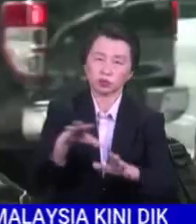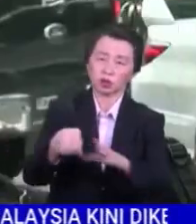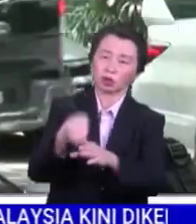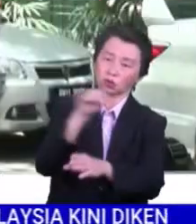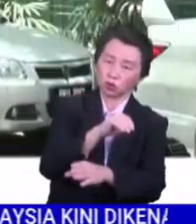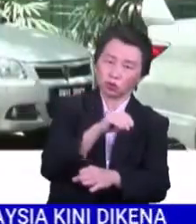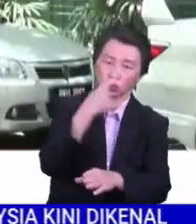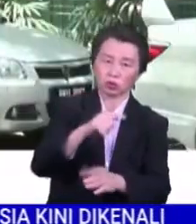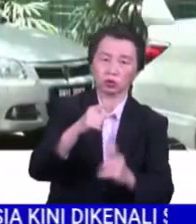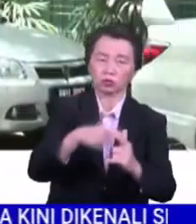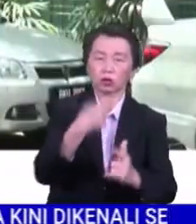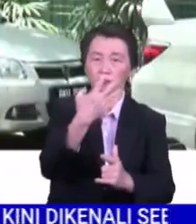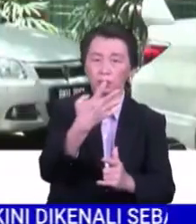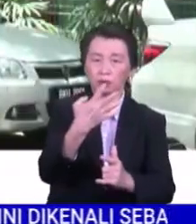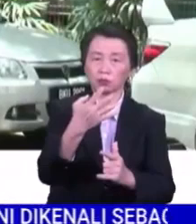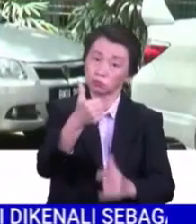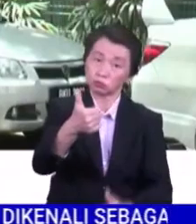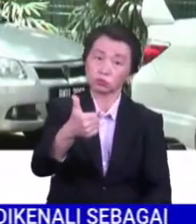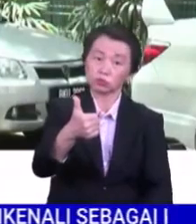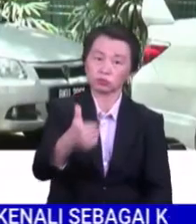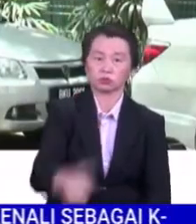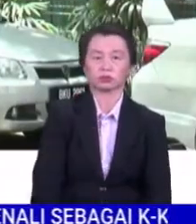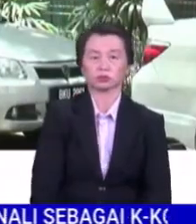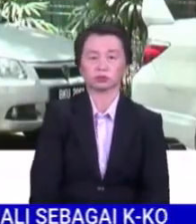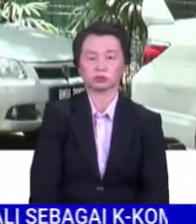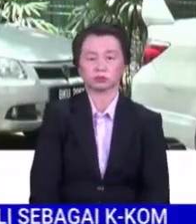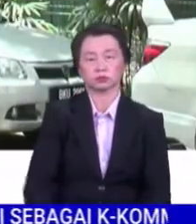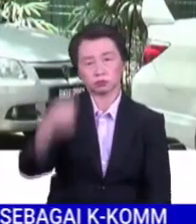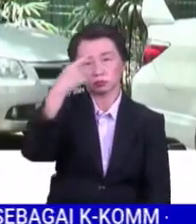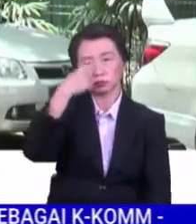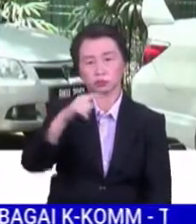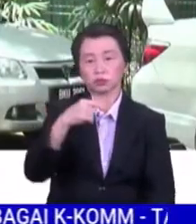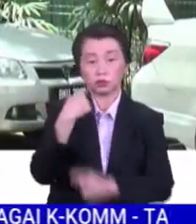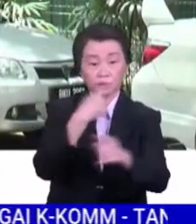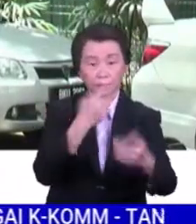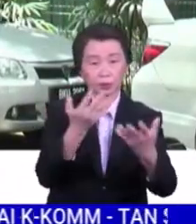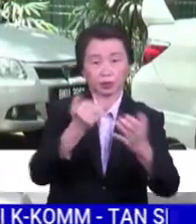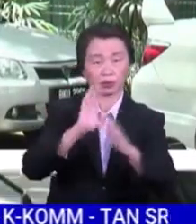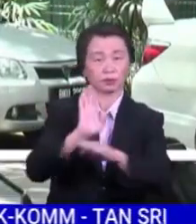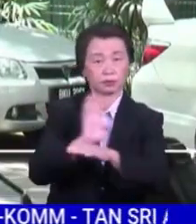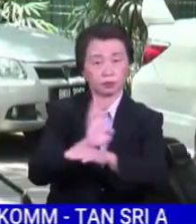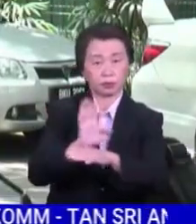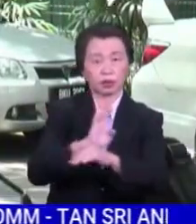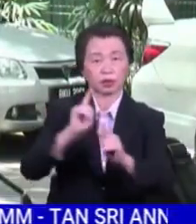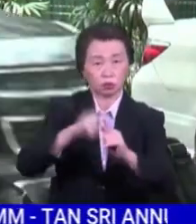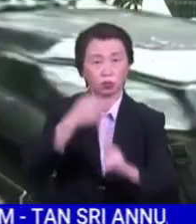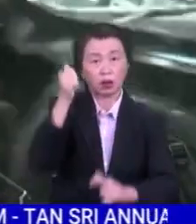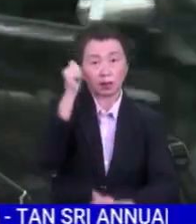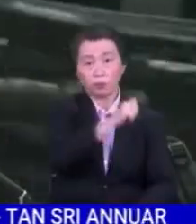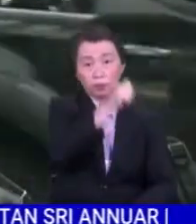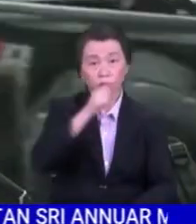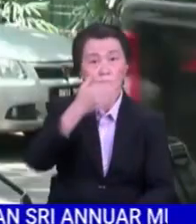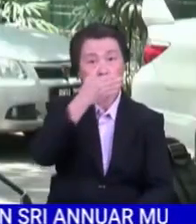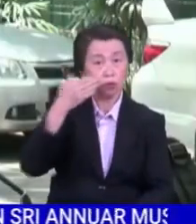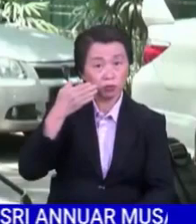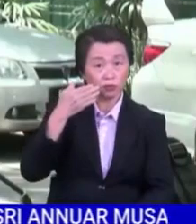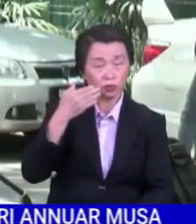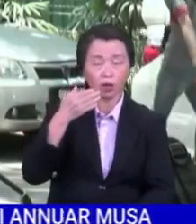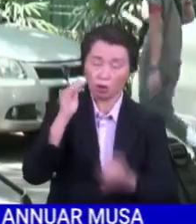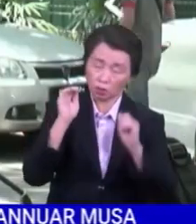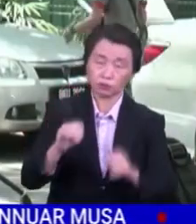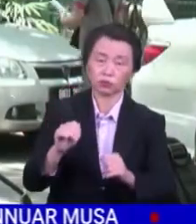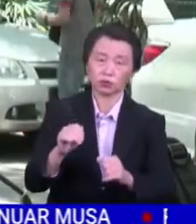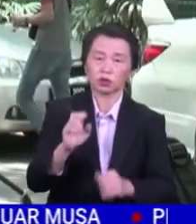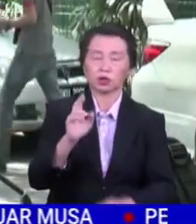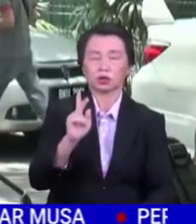keluar untuk bulan 4 ni memang baguslah. Untuk yang siapa nak berniaga bulan puasa ni memang memerlukan duit kan. Kita